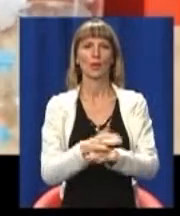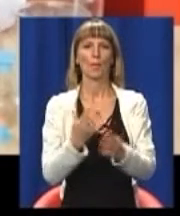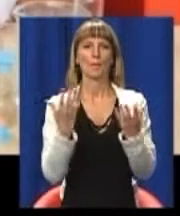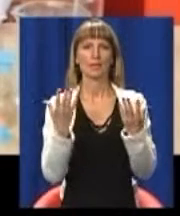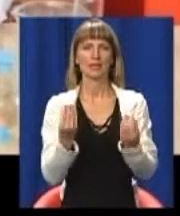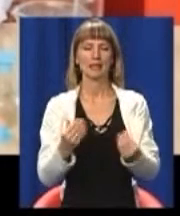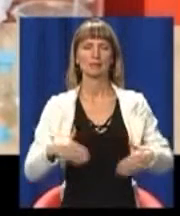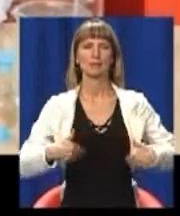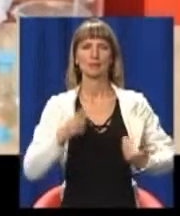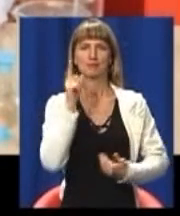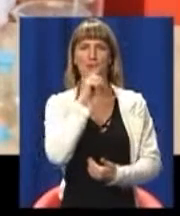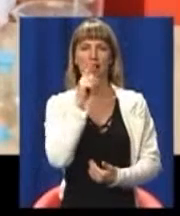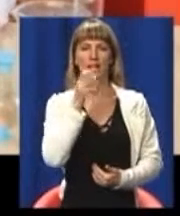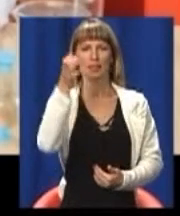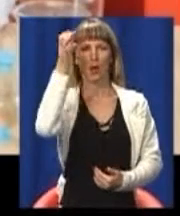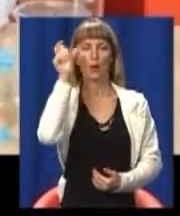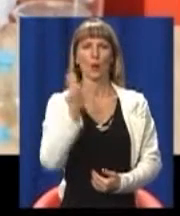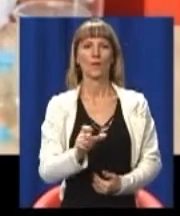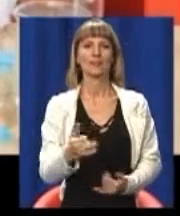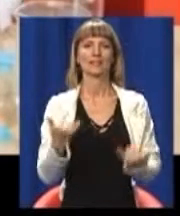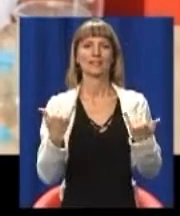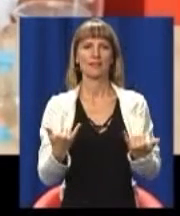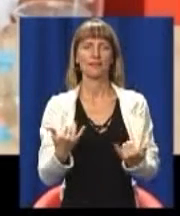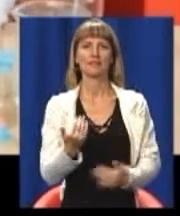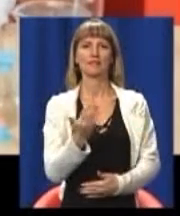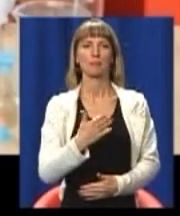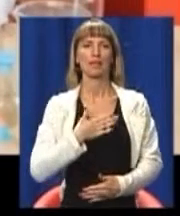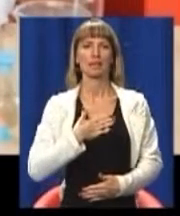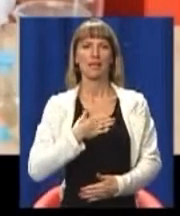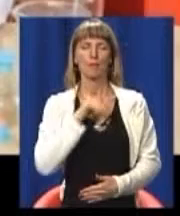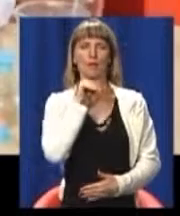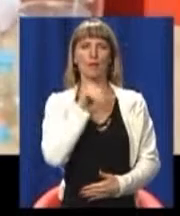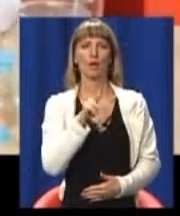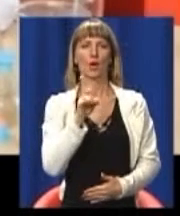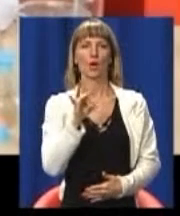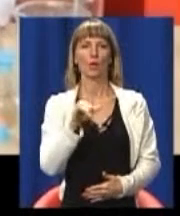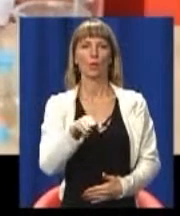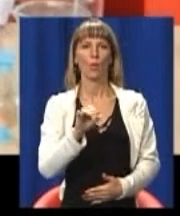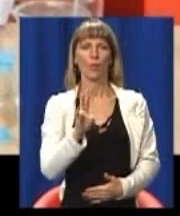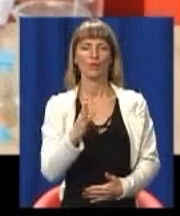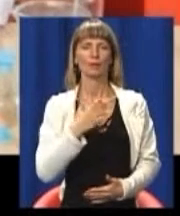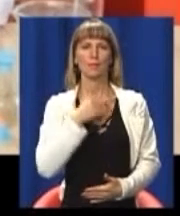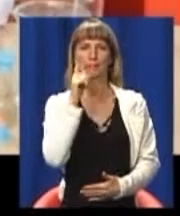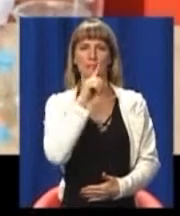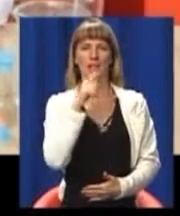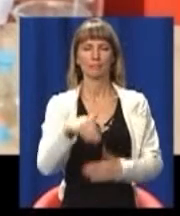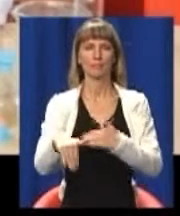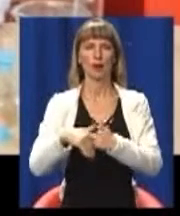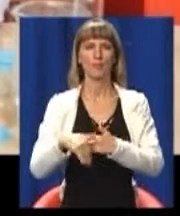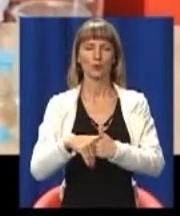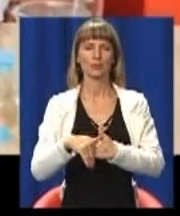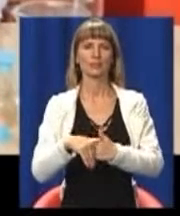Добрий день, привіт, маленькі науковці. Сьогодні з вами я, професор Протон, і мій маленький